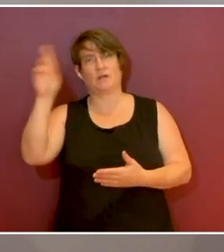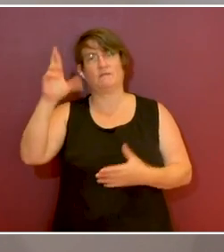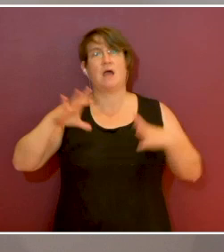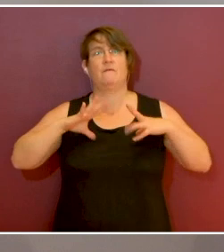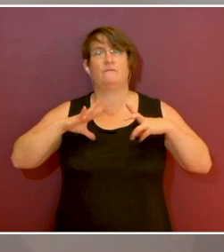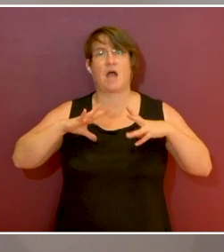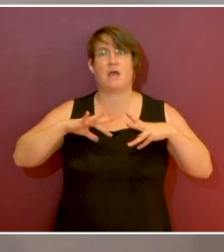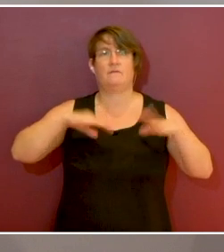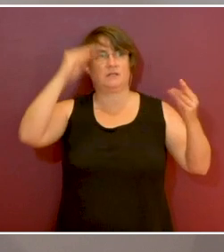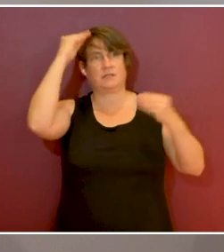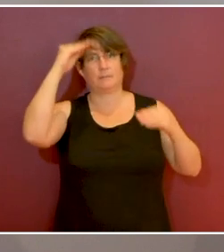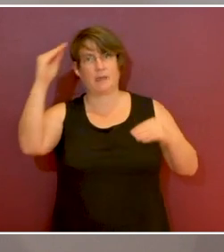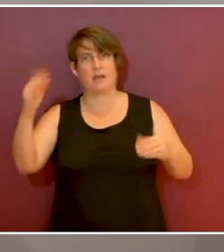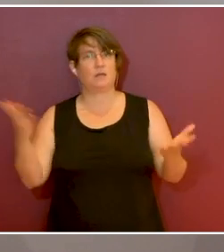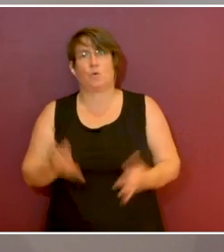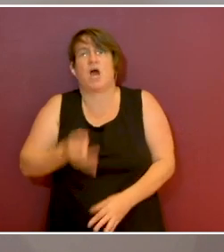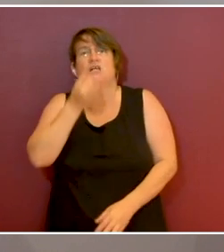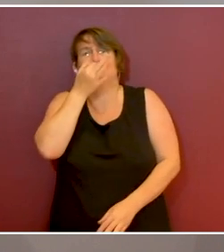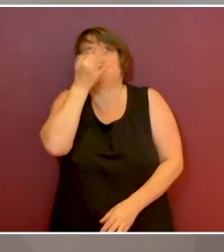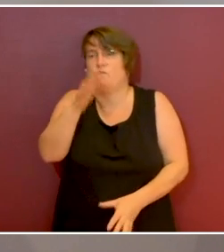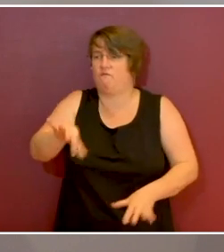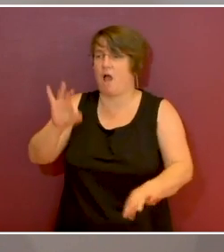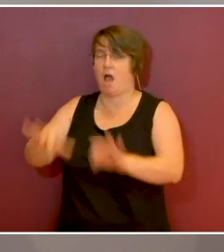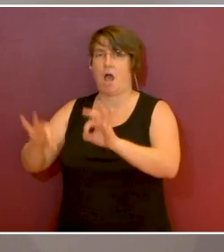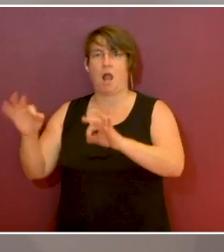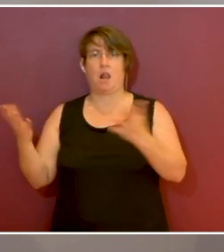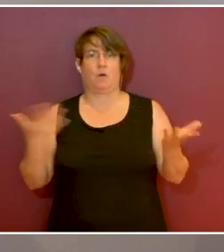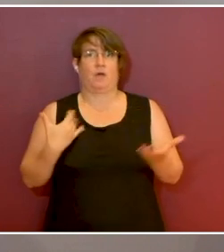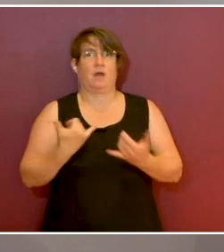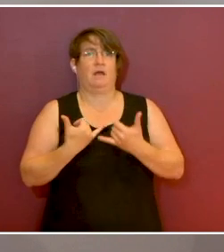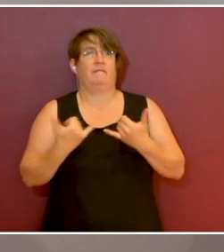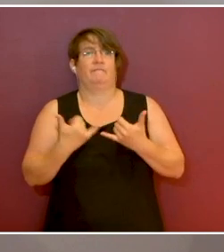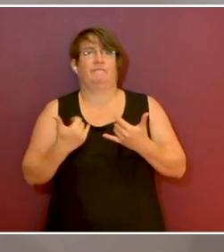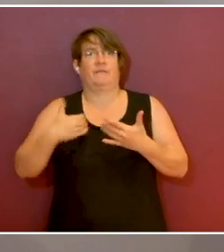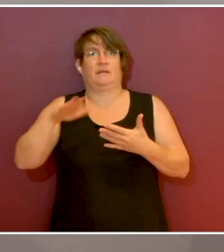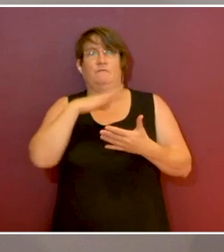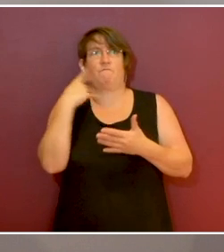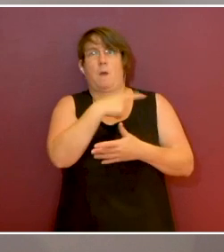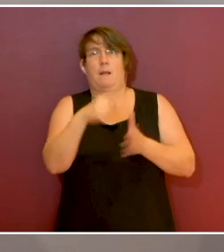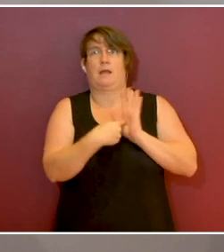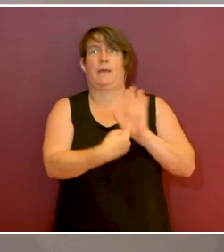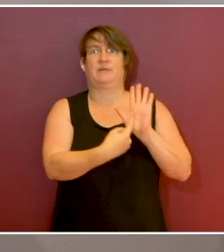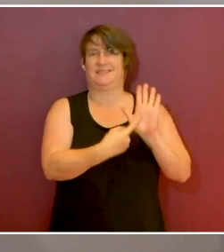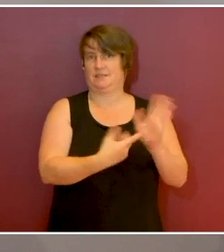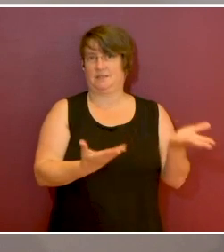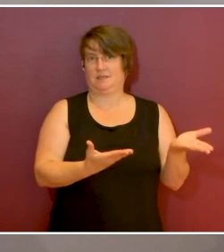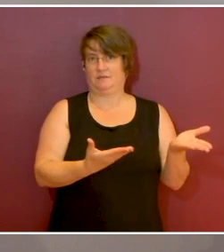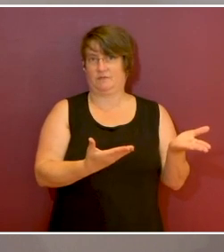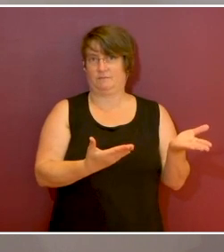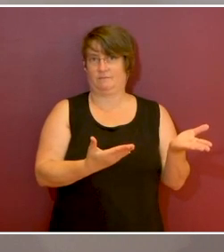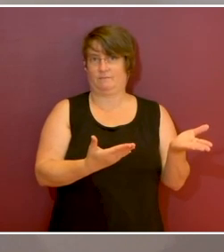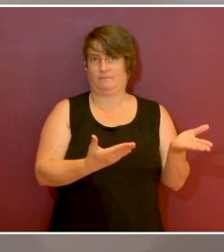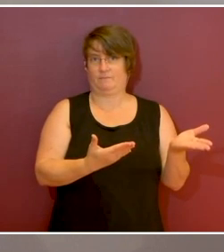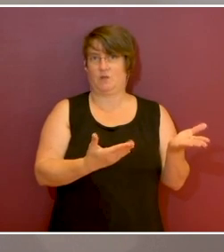hat oder ist das nach Zufallsprinzip oder wie repräsentativ ist das? Und die zweite Frage, Sie haben ja vorhin gesagt, im Zweifelsfall